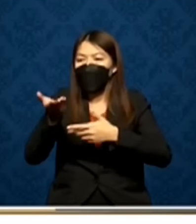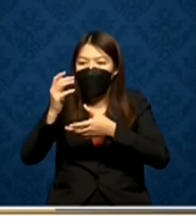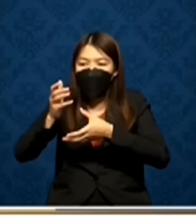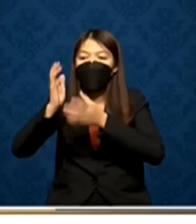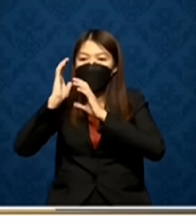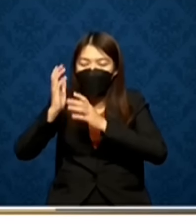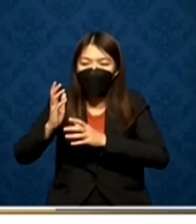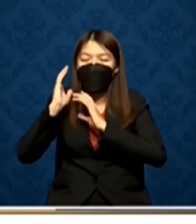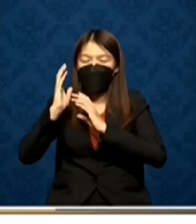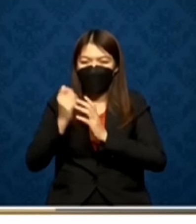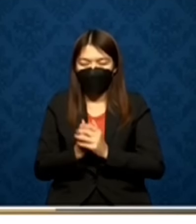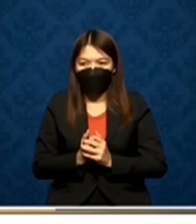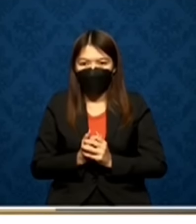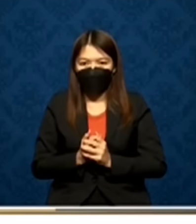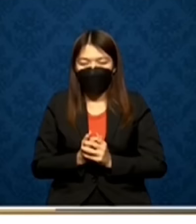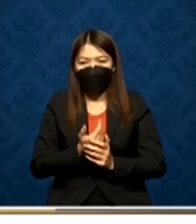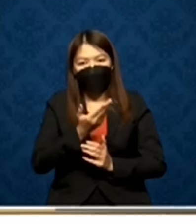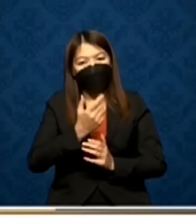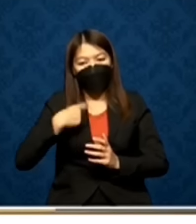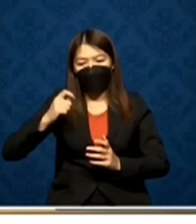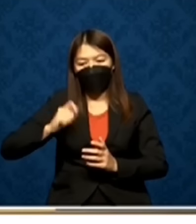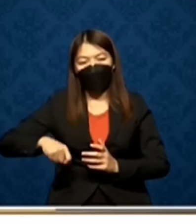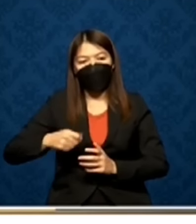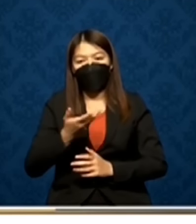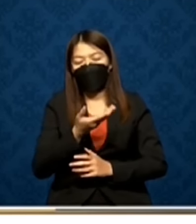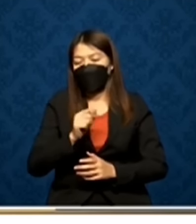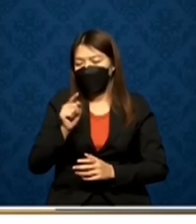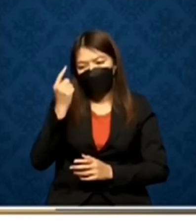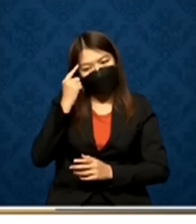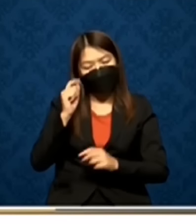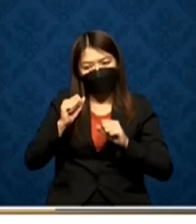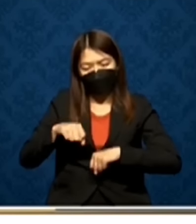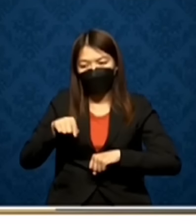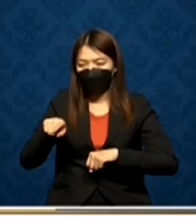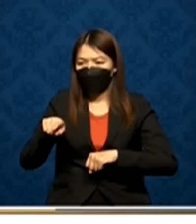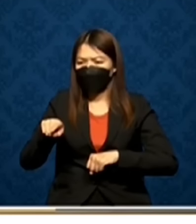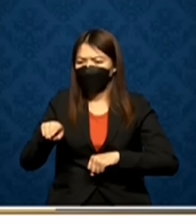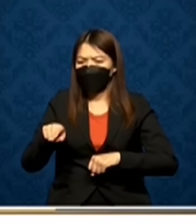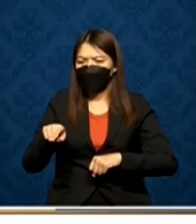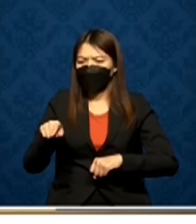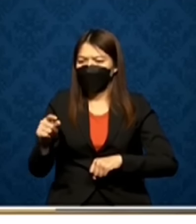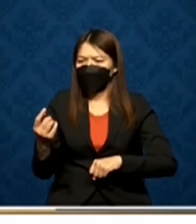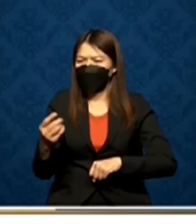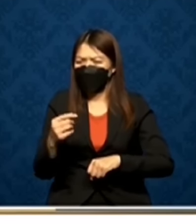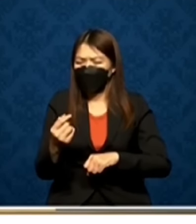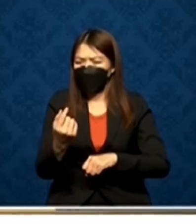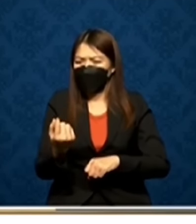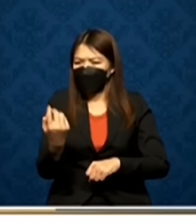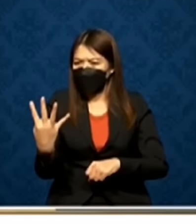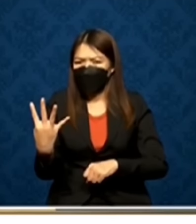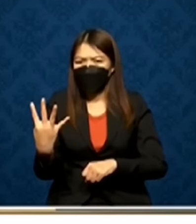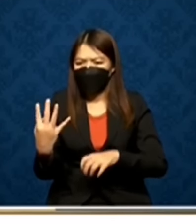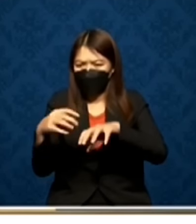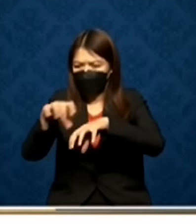ณ์โดยขออนุญาตฎีกาศาลฎีกาได้วินิจฉัยว่าจำเลยทั้ง4เนี่ยปัญหาที่